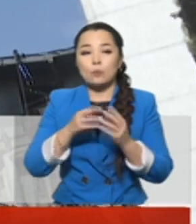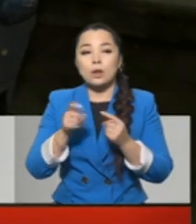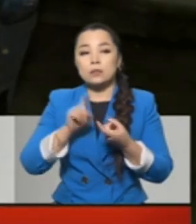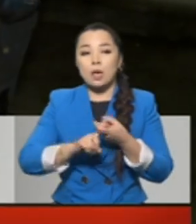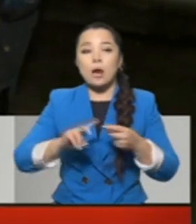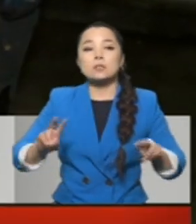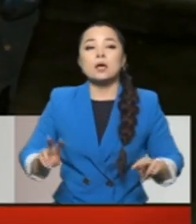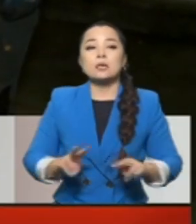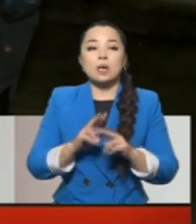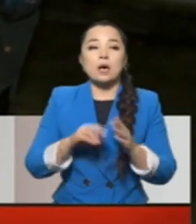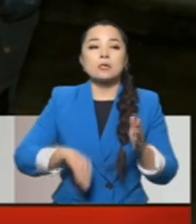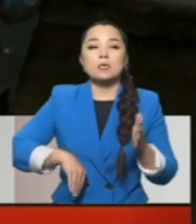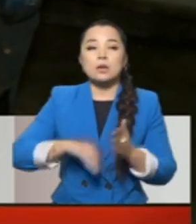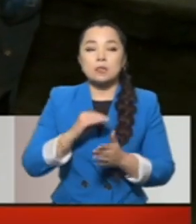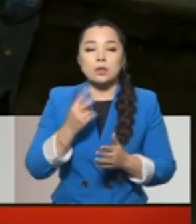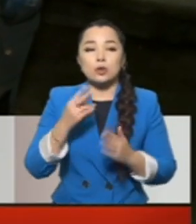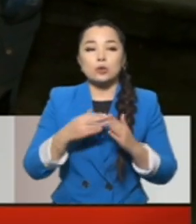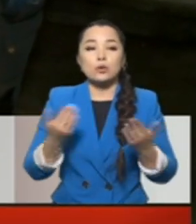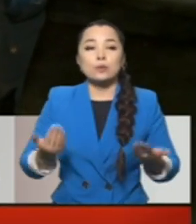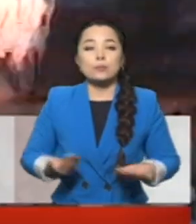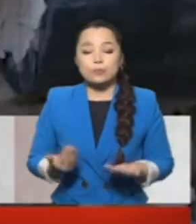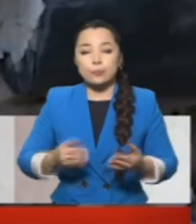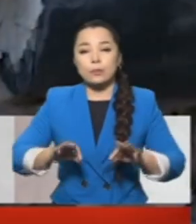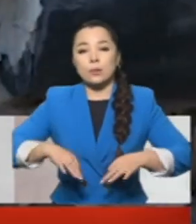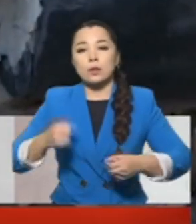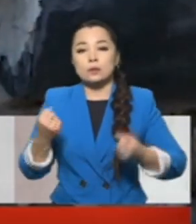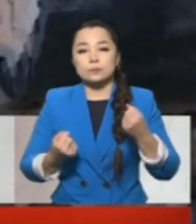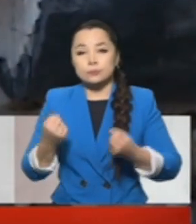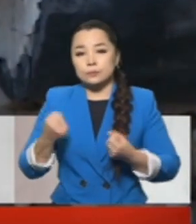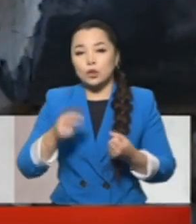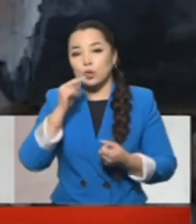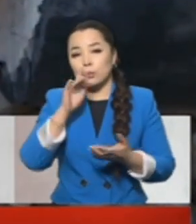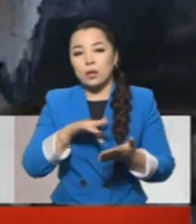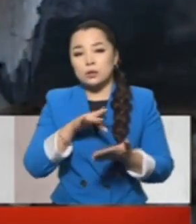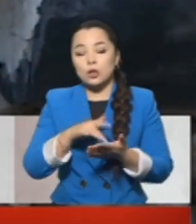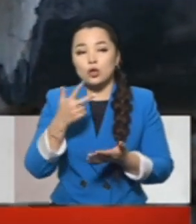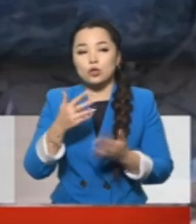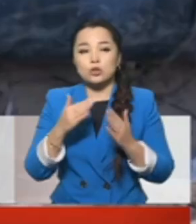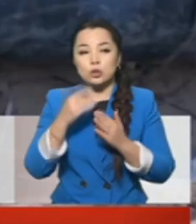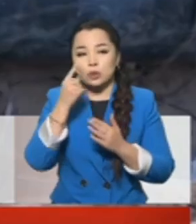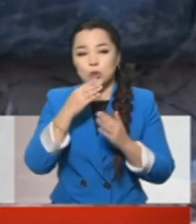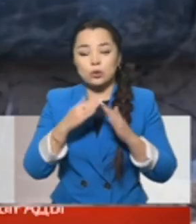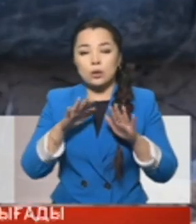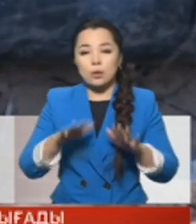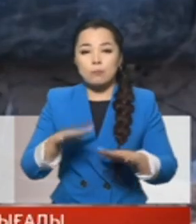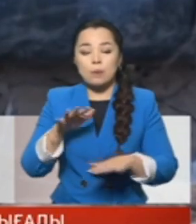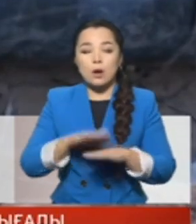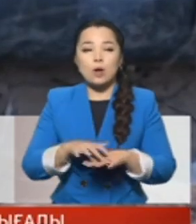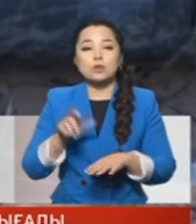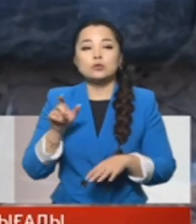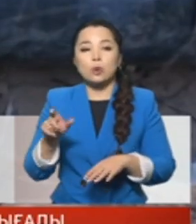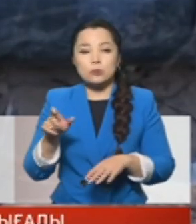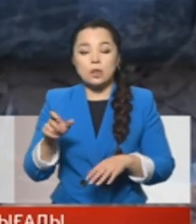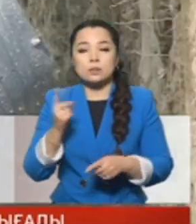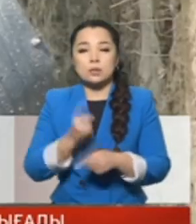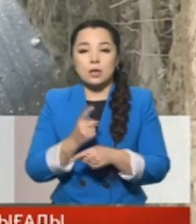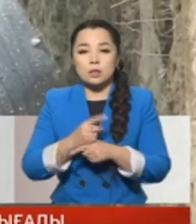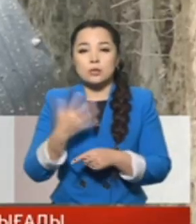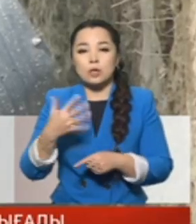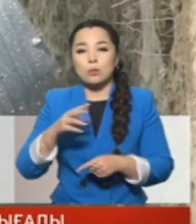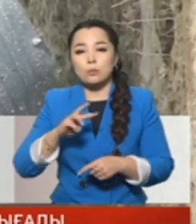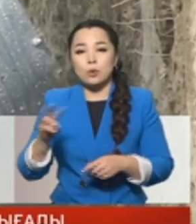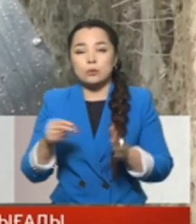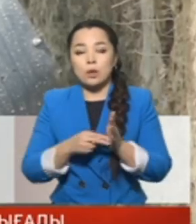олардың Астанада сатып алған 2 пәтер, 1 көлік тұрағы, Шымкентте 3 жеке үй және банк шоттарында тыйым салынған 50